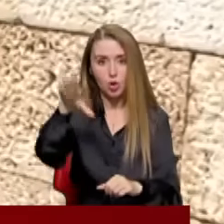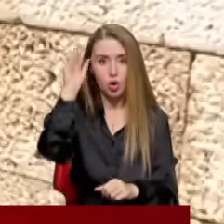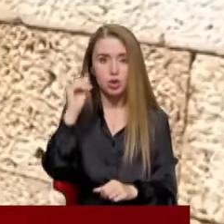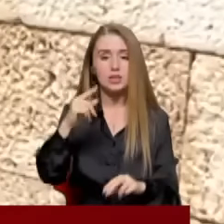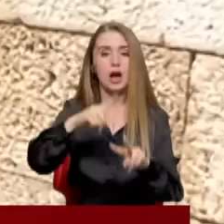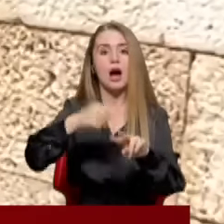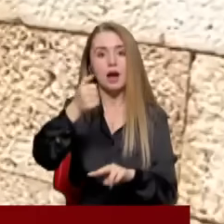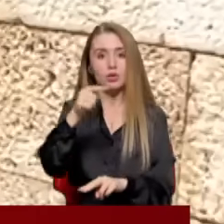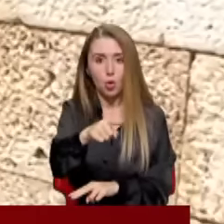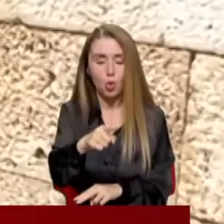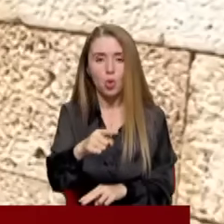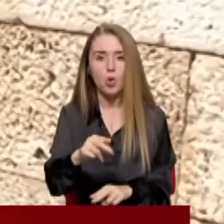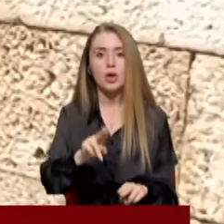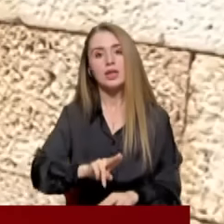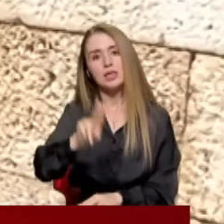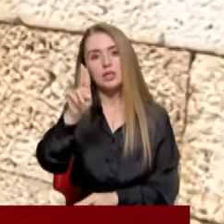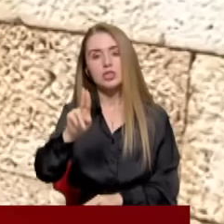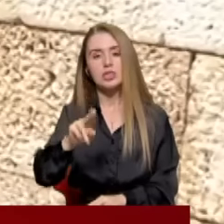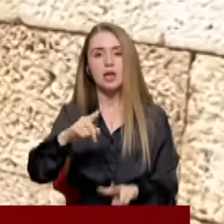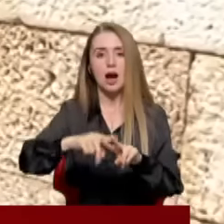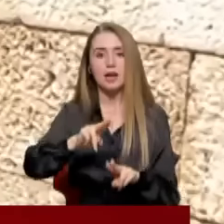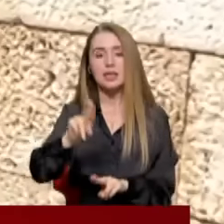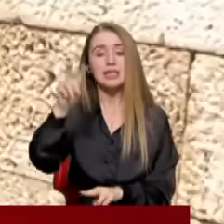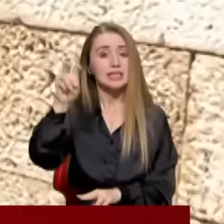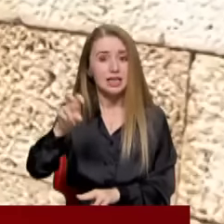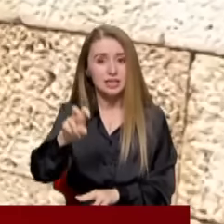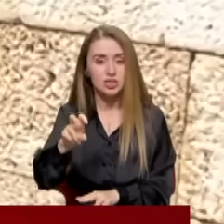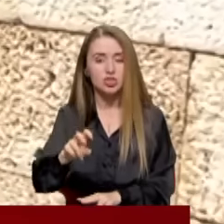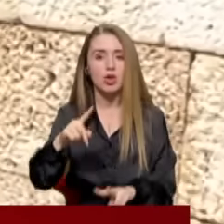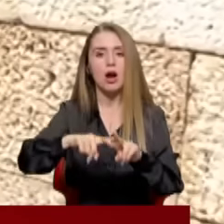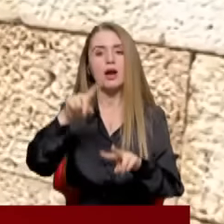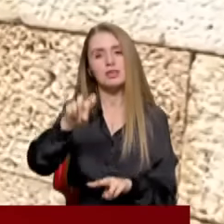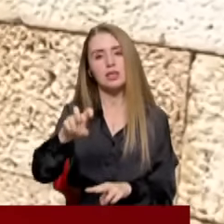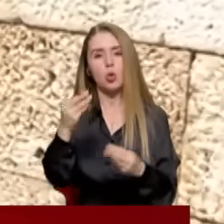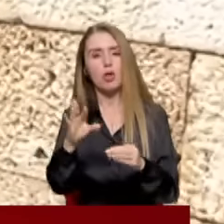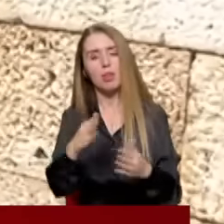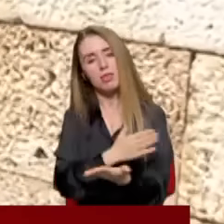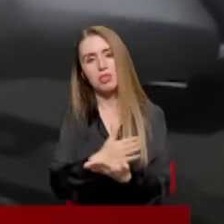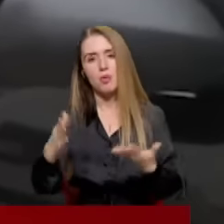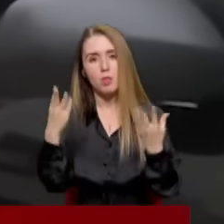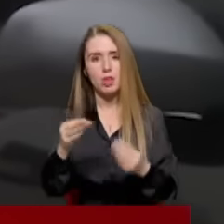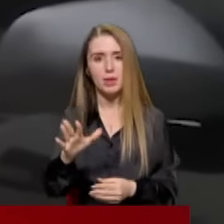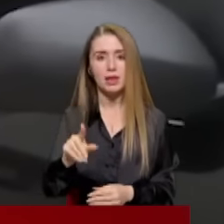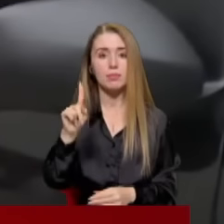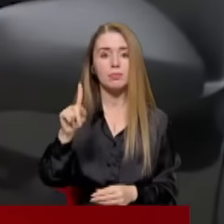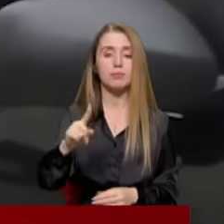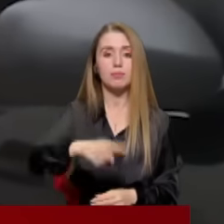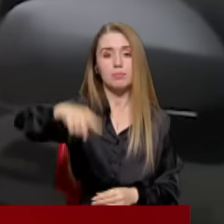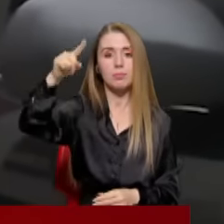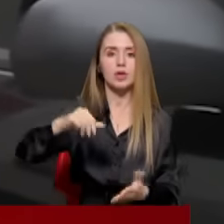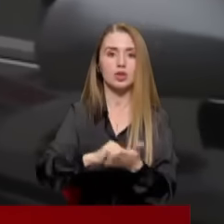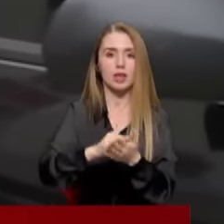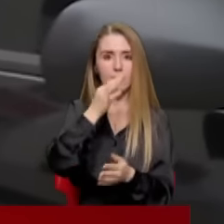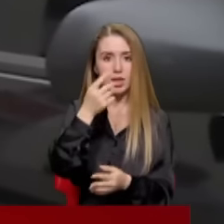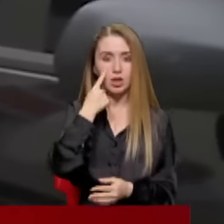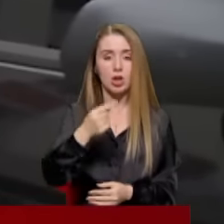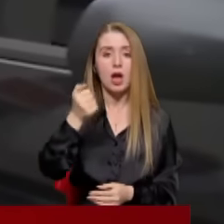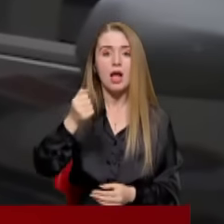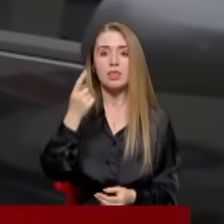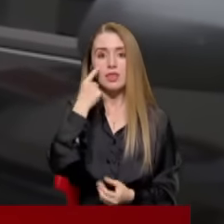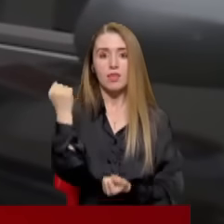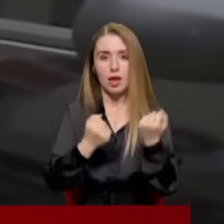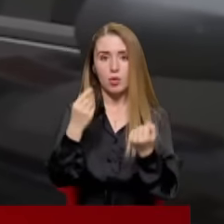A6 şeklinde. Herhalde 7.si A7, 8.si A8 olacak. O şekilde devam edecek. Bir Gün gazetesinin haberine göre 6 makam